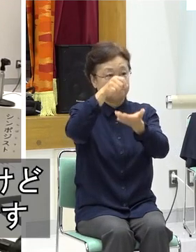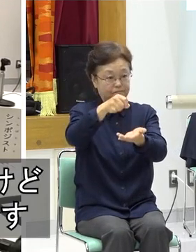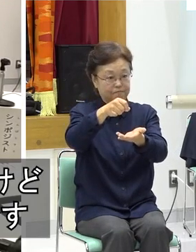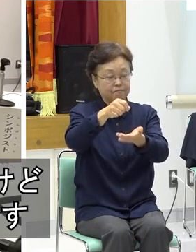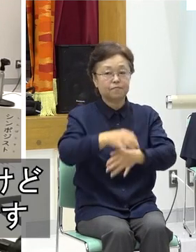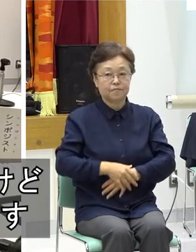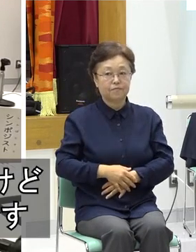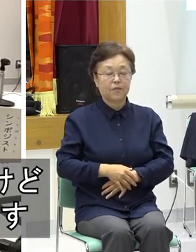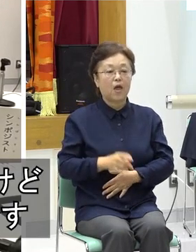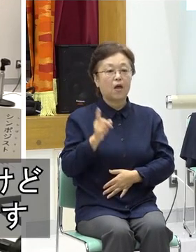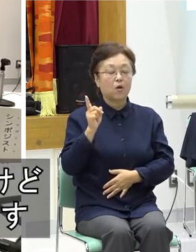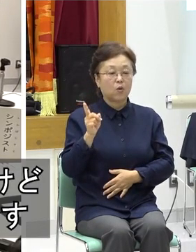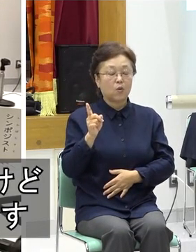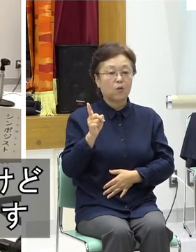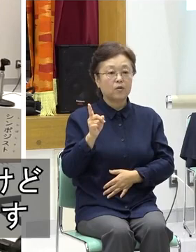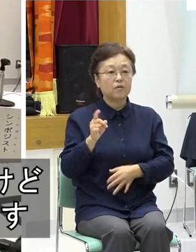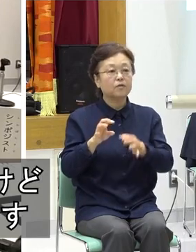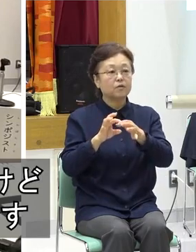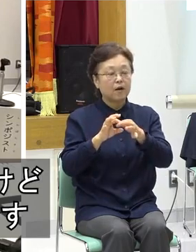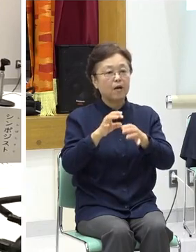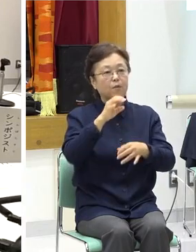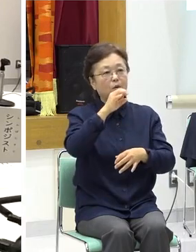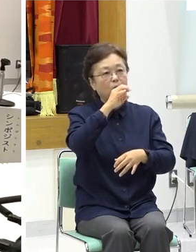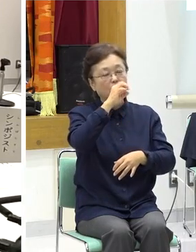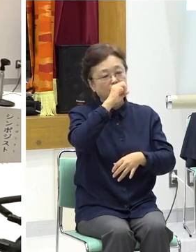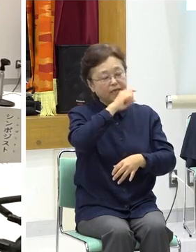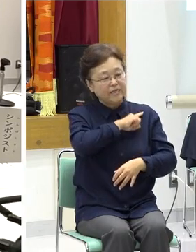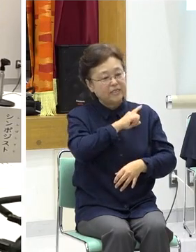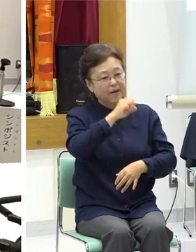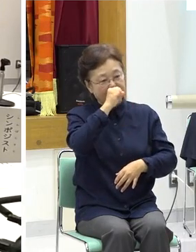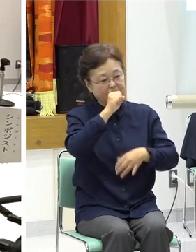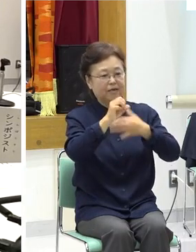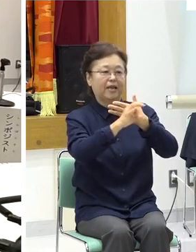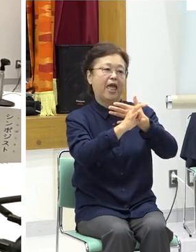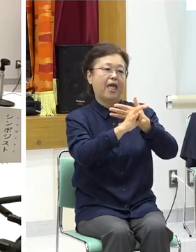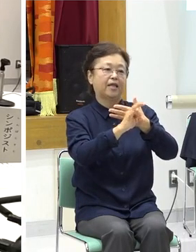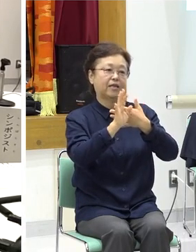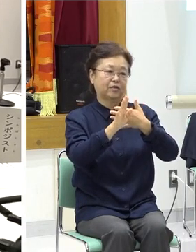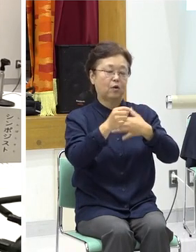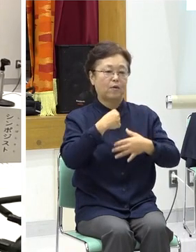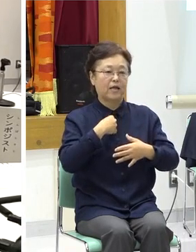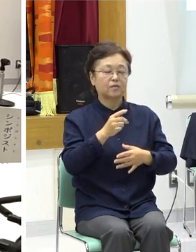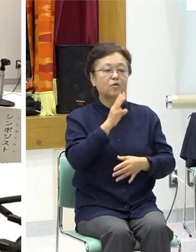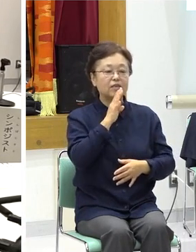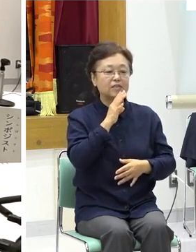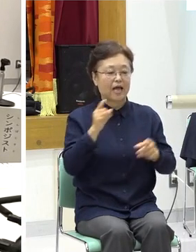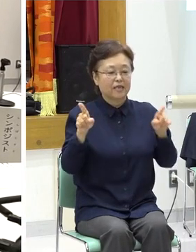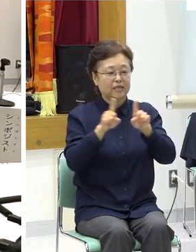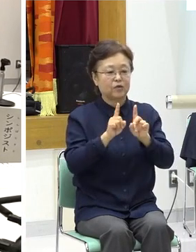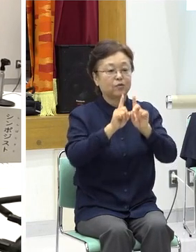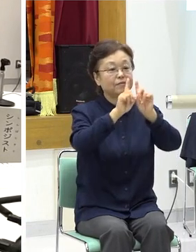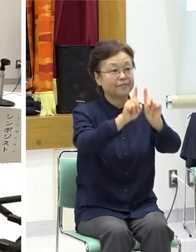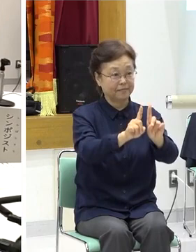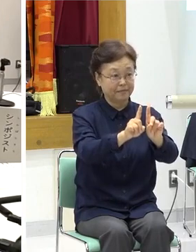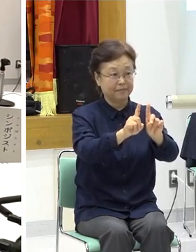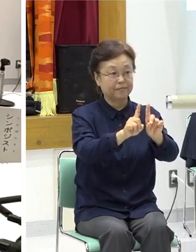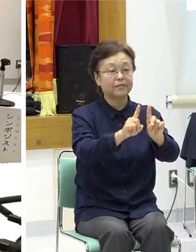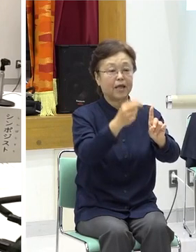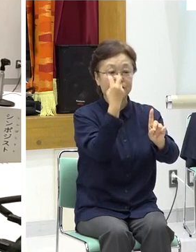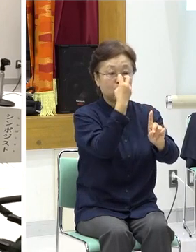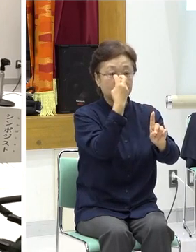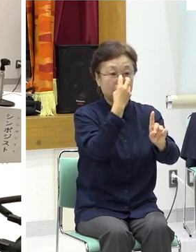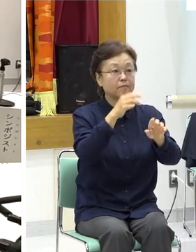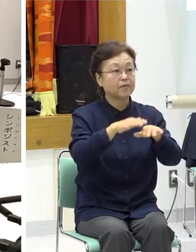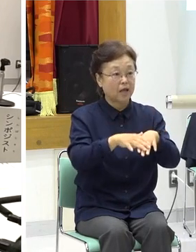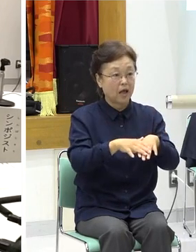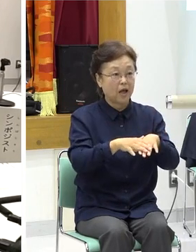かに一番素晴らしい例なんです。私も一緒に現地調査させてもらったんですが、その後にね、